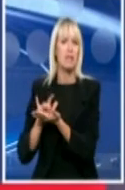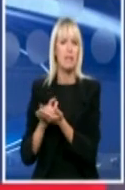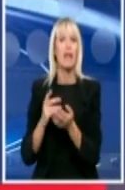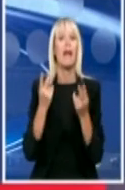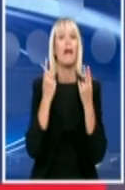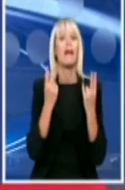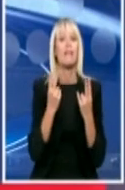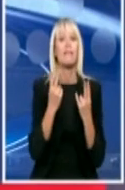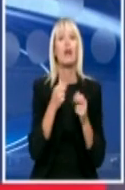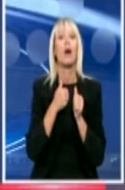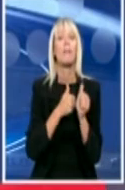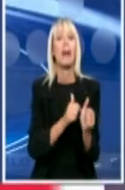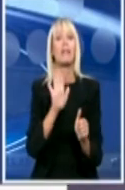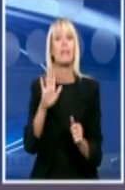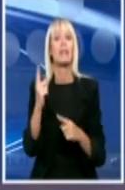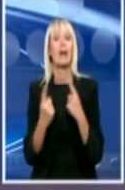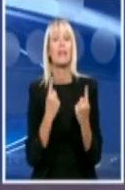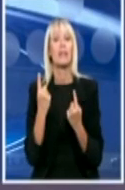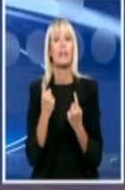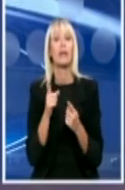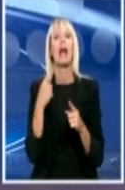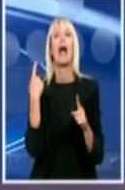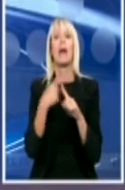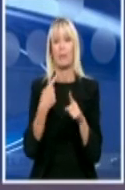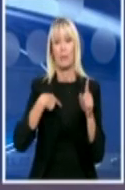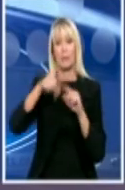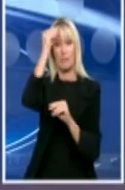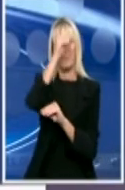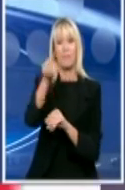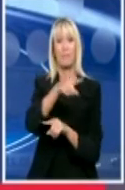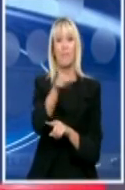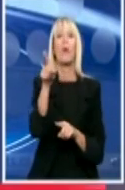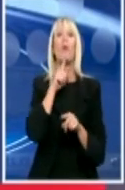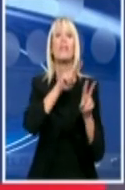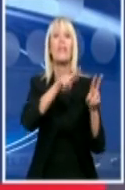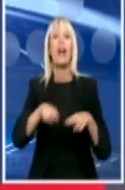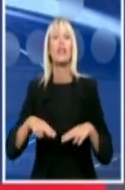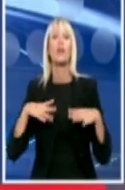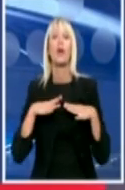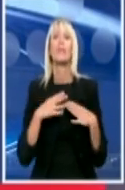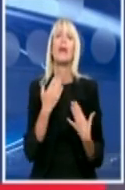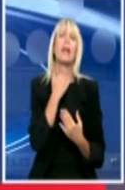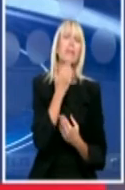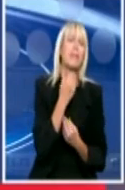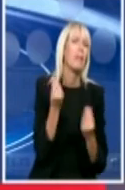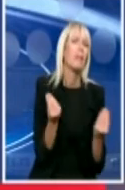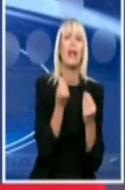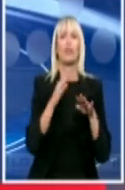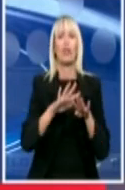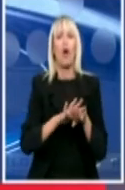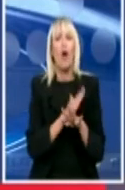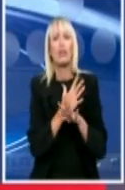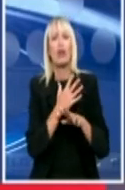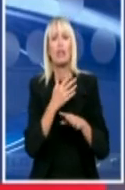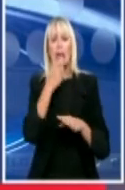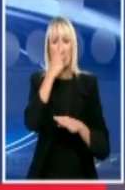njihovo stanje i poruka njima da kod pojave bilo kakvih tegoba, simptoma se jave COVID